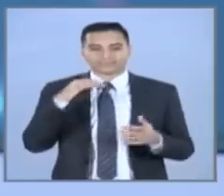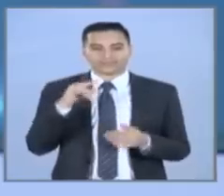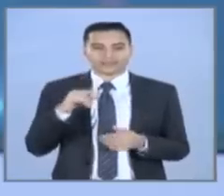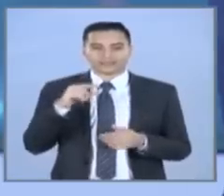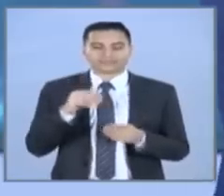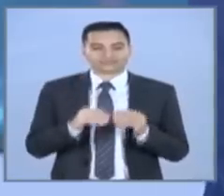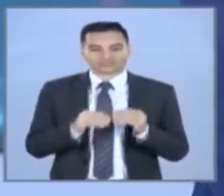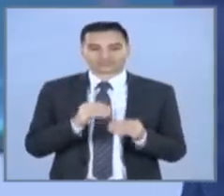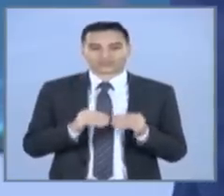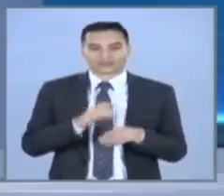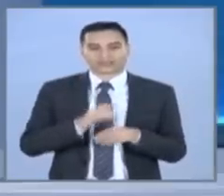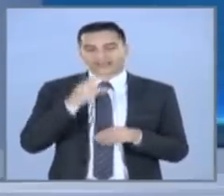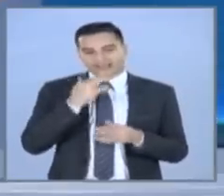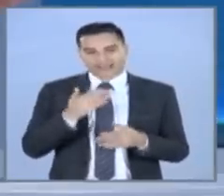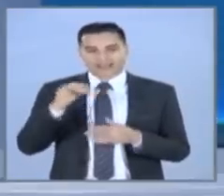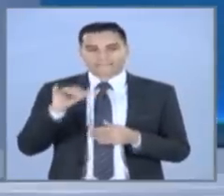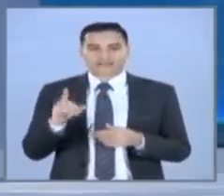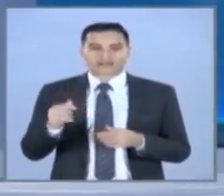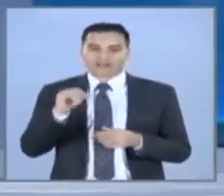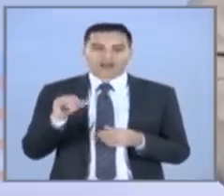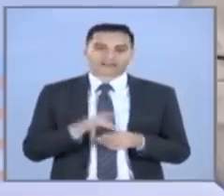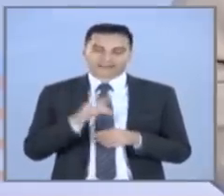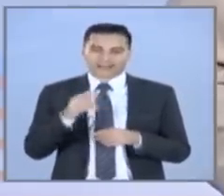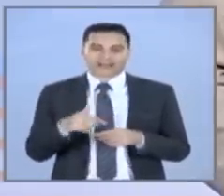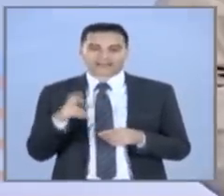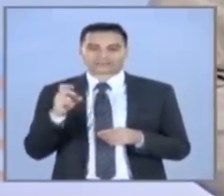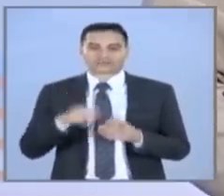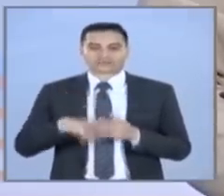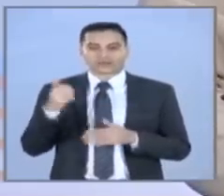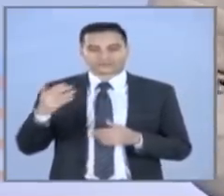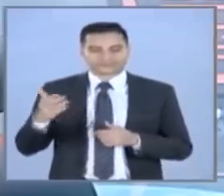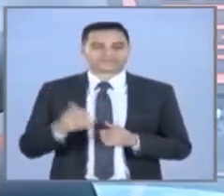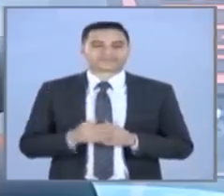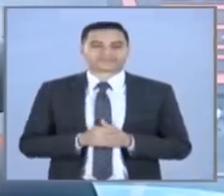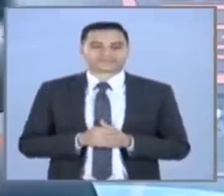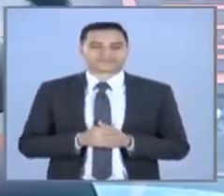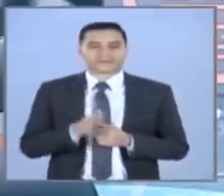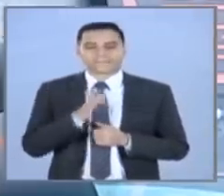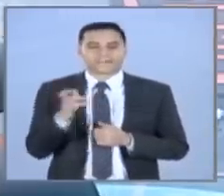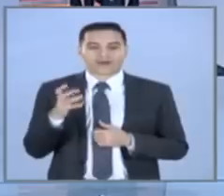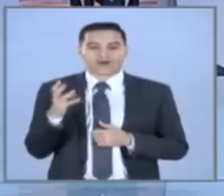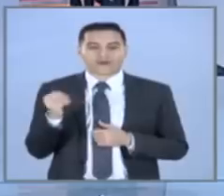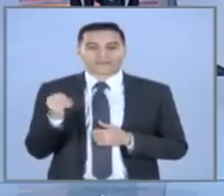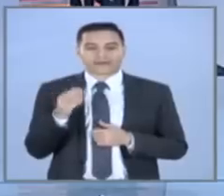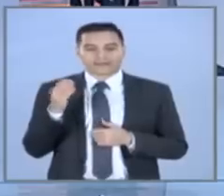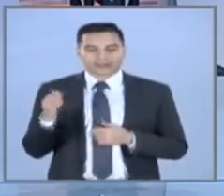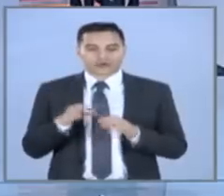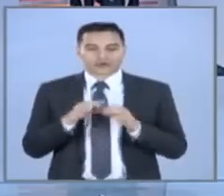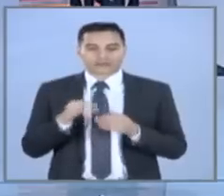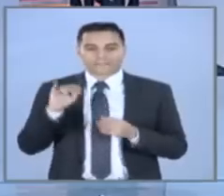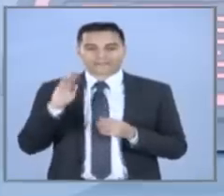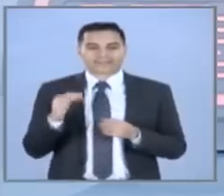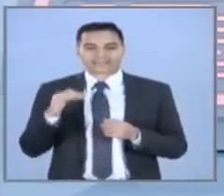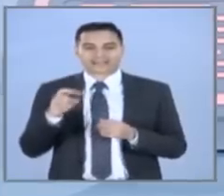يا عمر وميراي، هارد لك وجود لك. رجعت لهم ب 25 نقطة. 140 عائلة